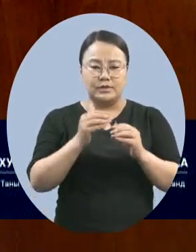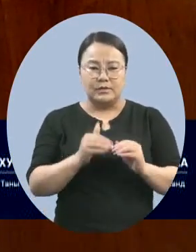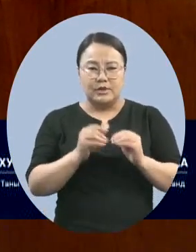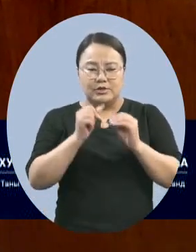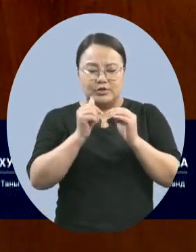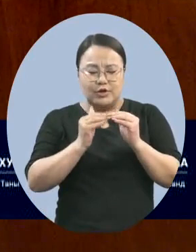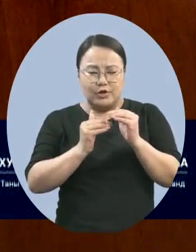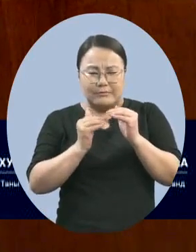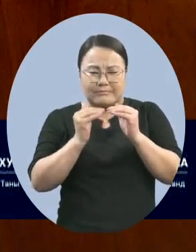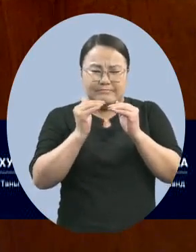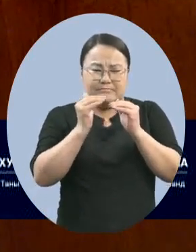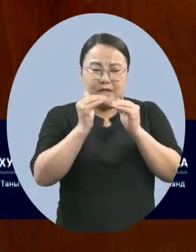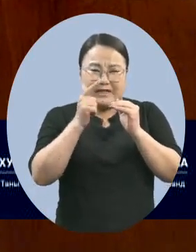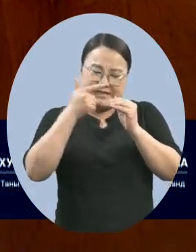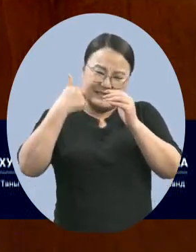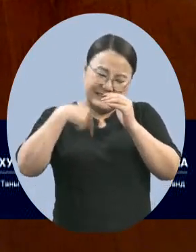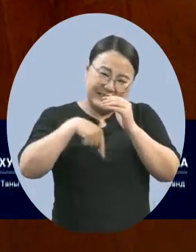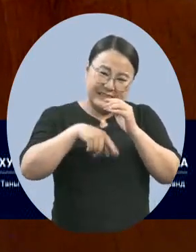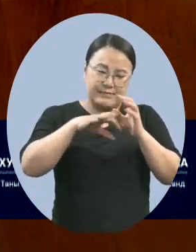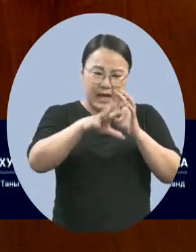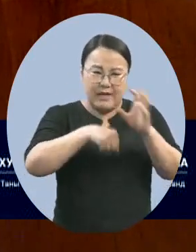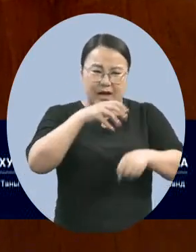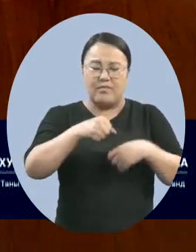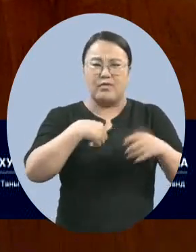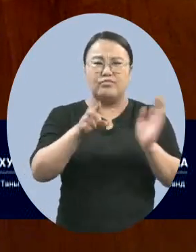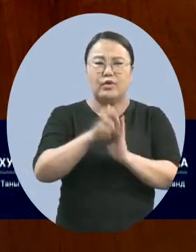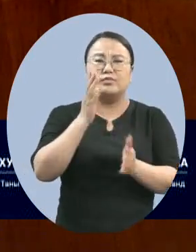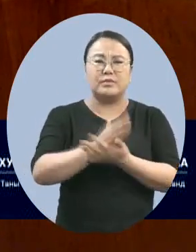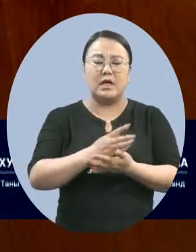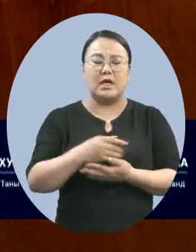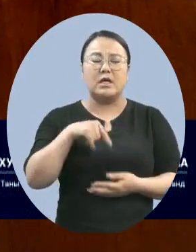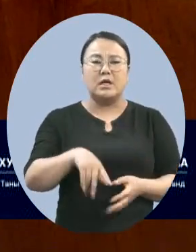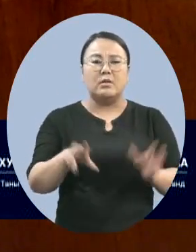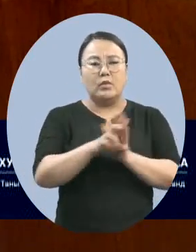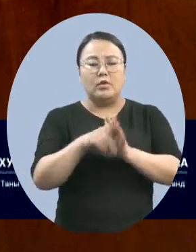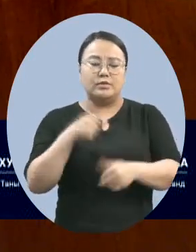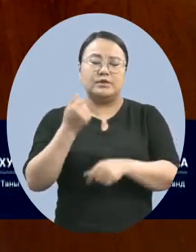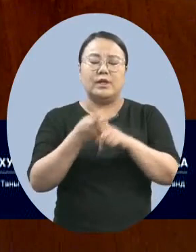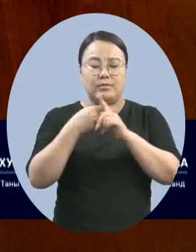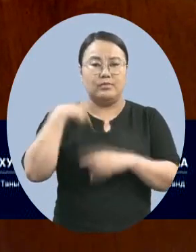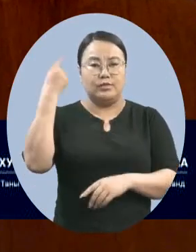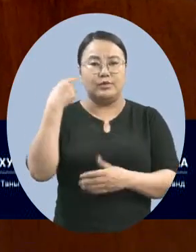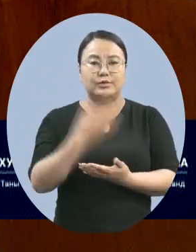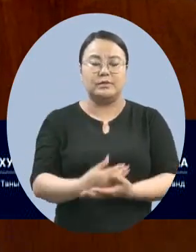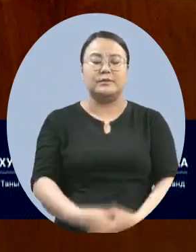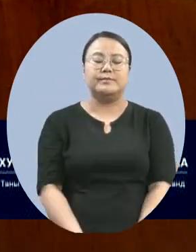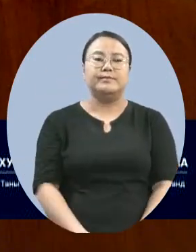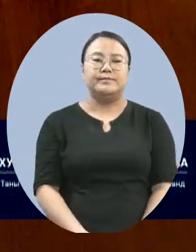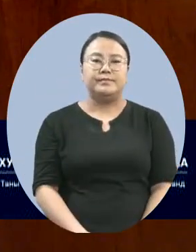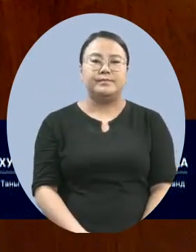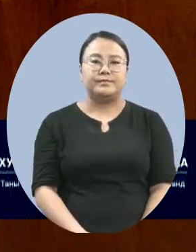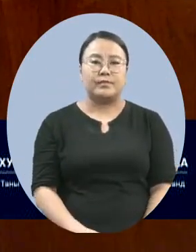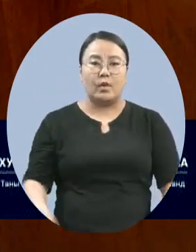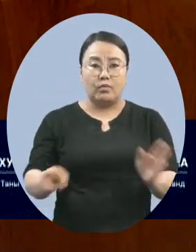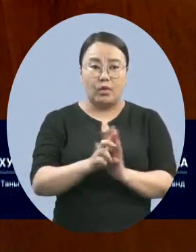зугаж байгаа шүү. Цаашаа өшөөч одоо гүн рүү нь оролдох боломжууд байгаа. Тэр хэрээр энэ боломжууд нэмэгдэнэ гэж ингэж харж байгаа. За